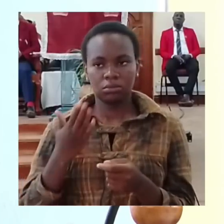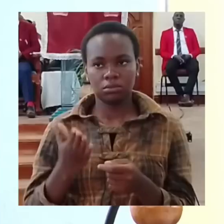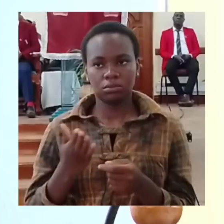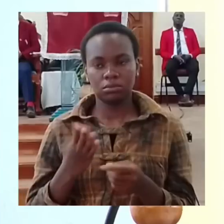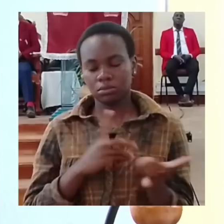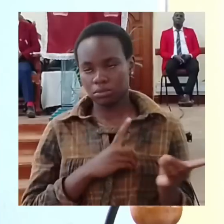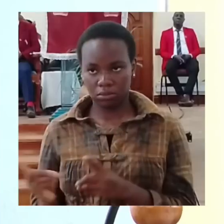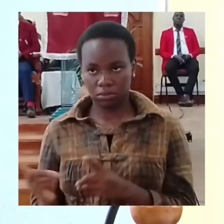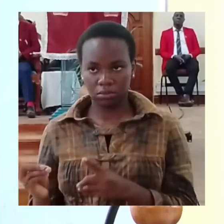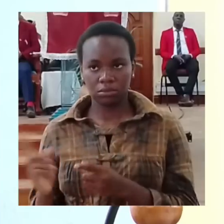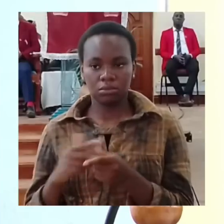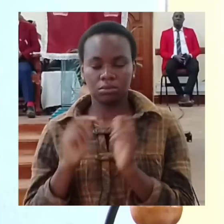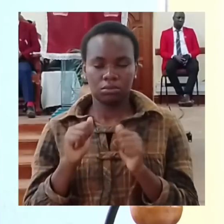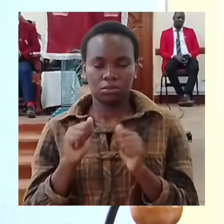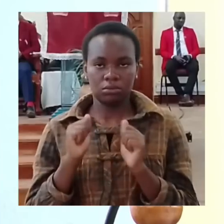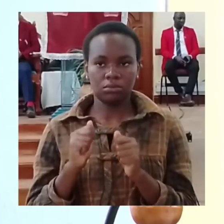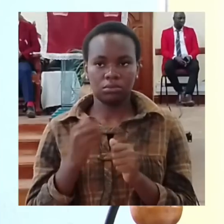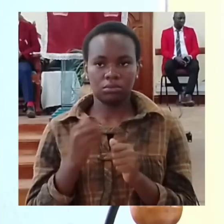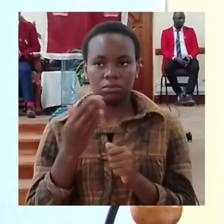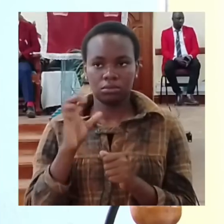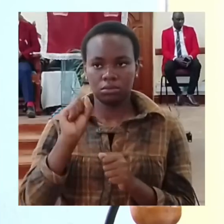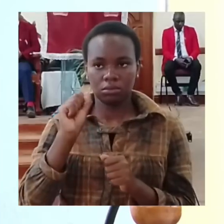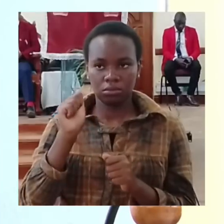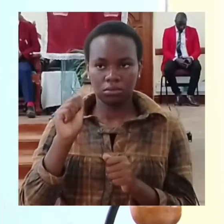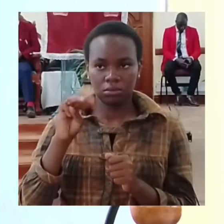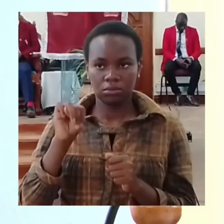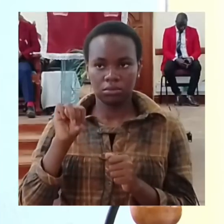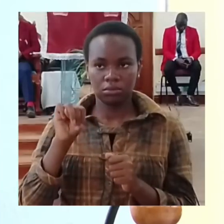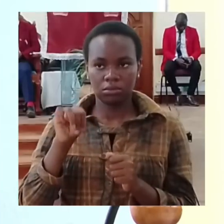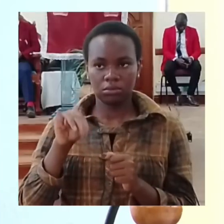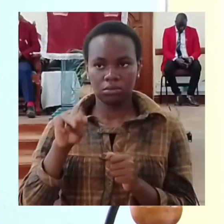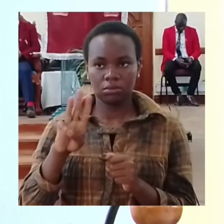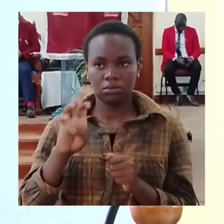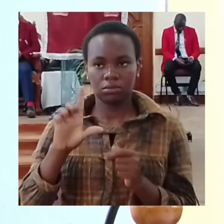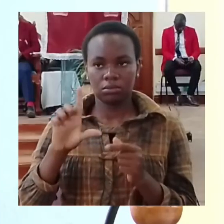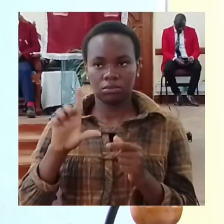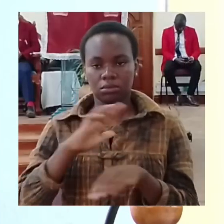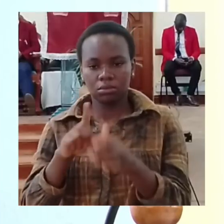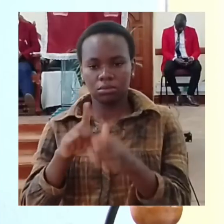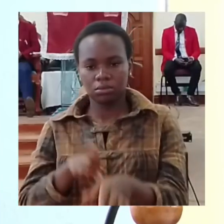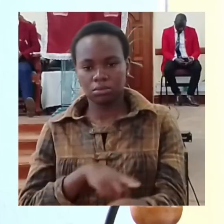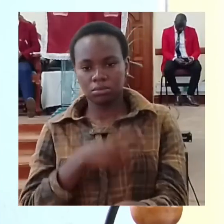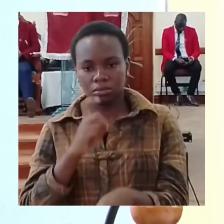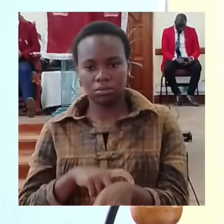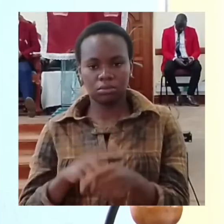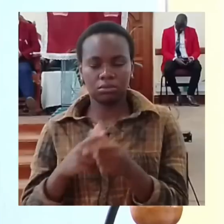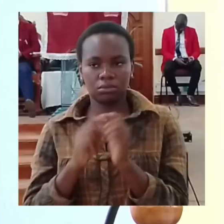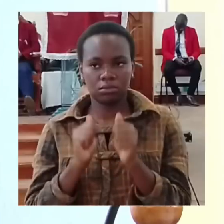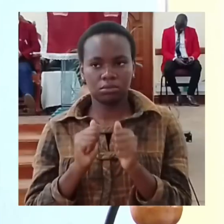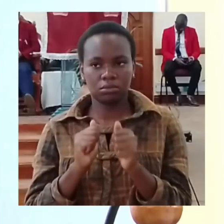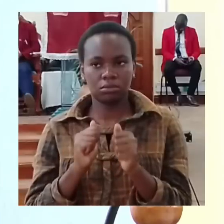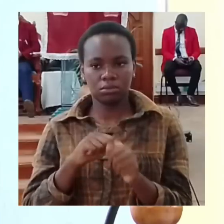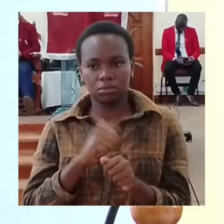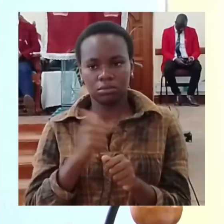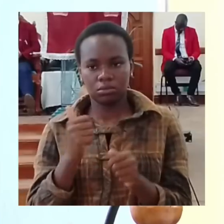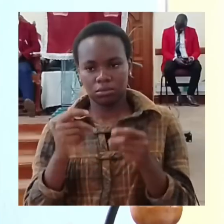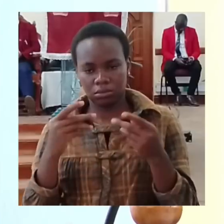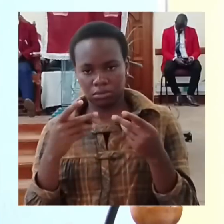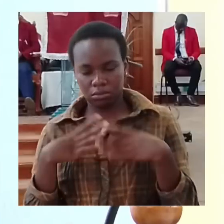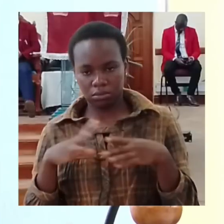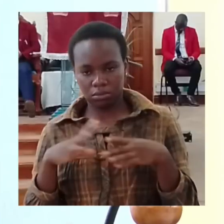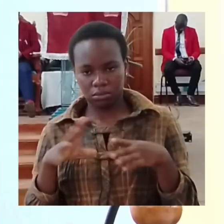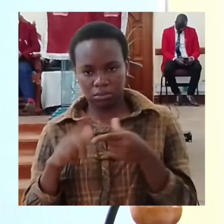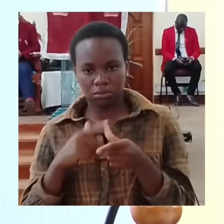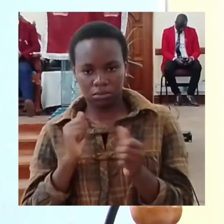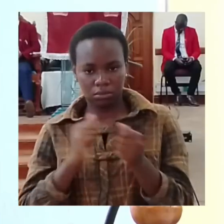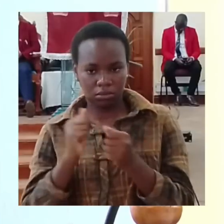ekire, athire mbere ya Samueli akĩmwĩra we ũgĩikarire, na niĩ ndona Afilisti nĩ megwĩka atĩa?